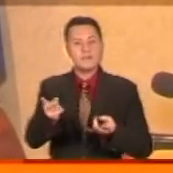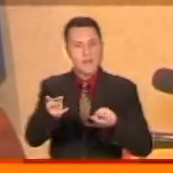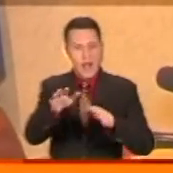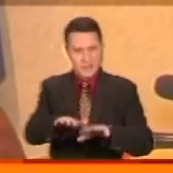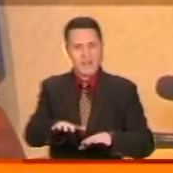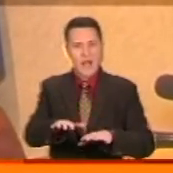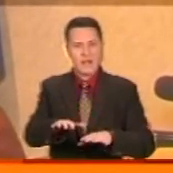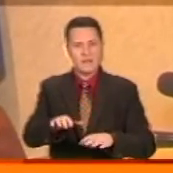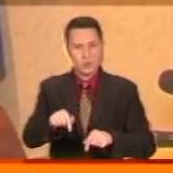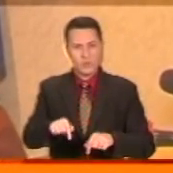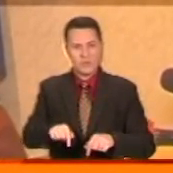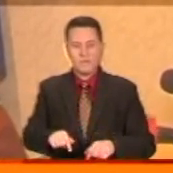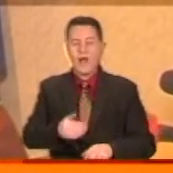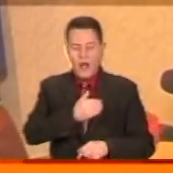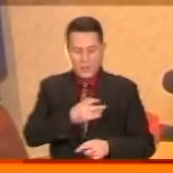пішли волонтери і